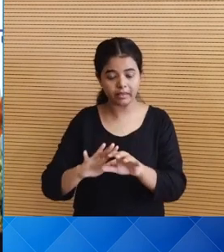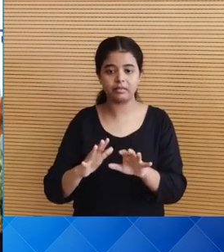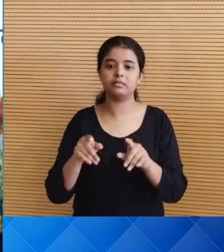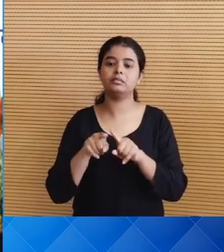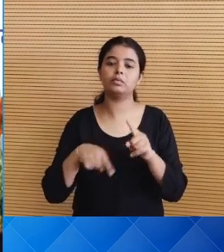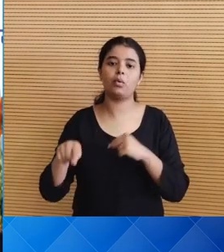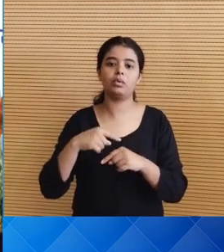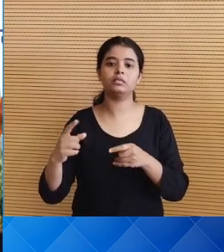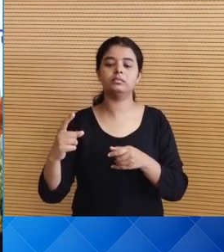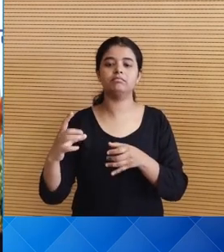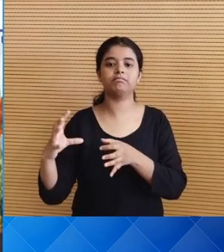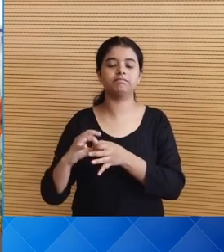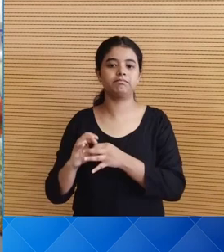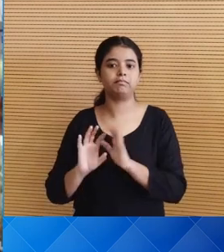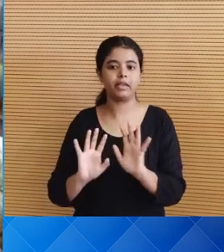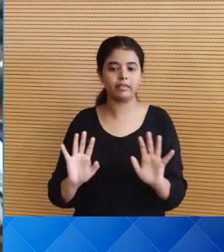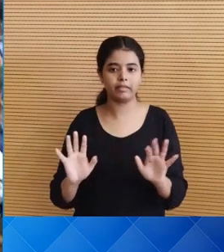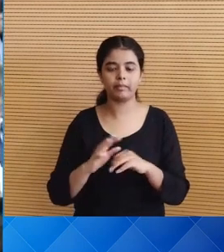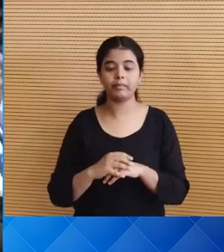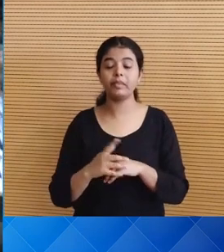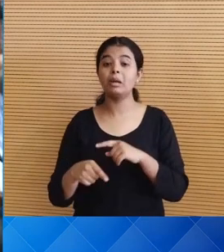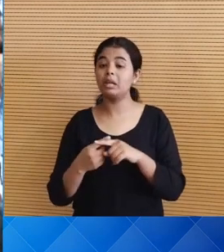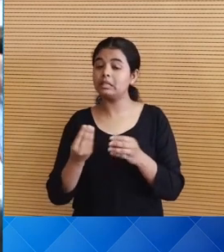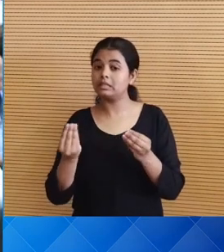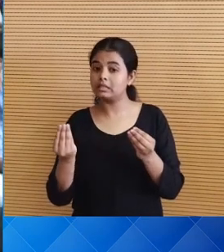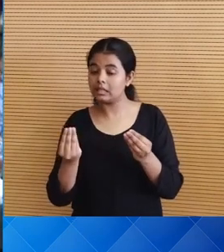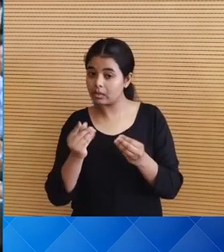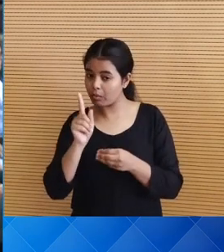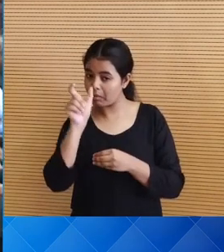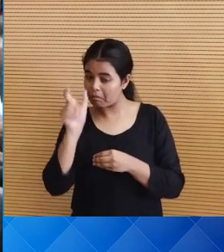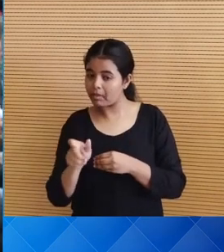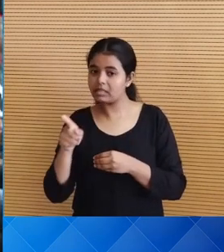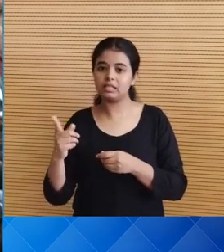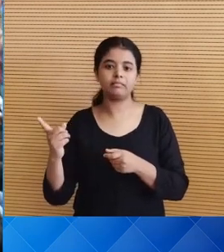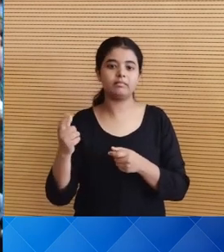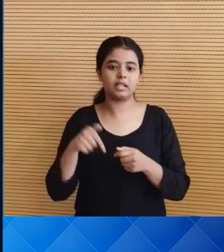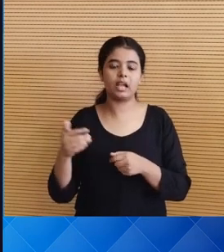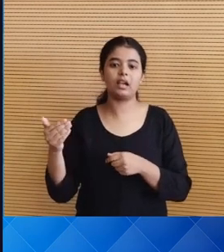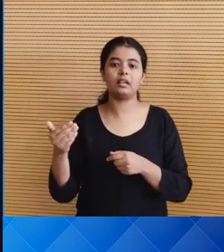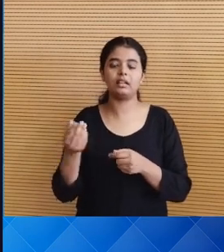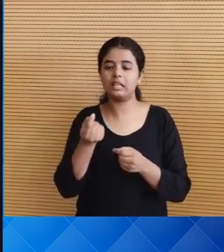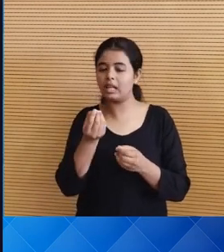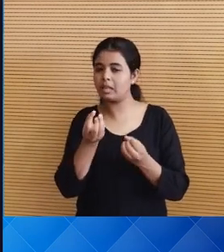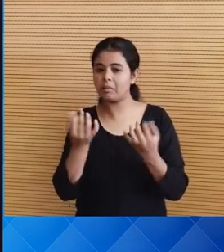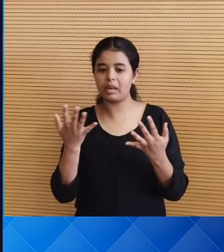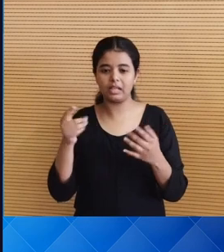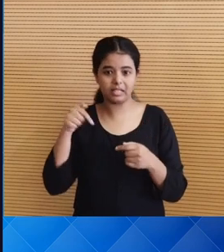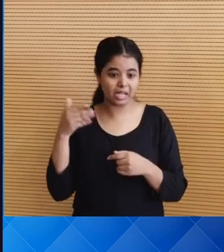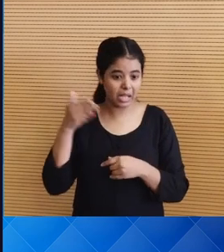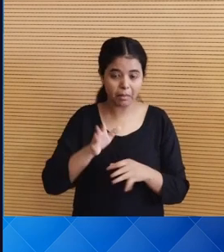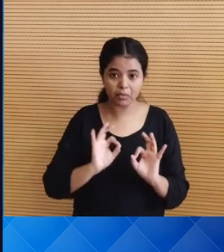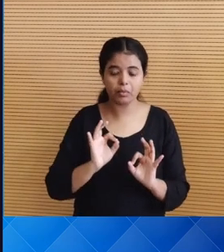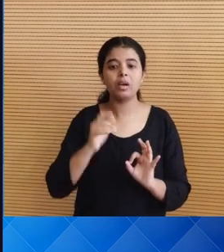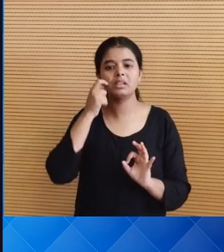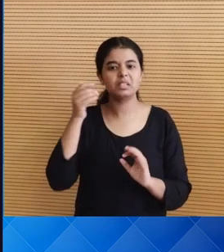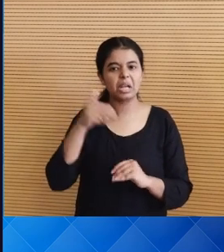हमारे माननीय मेंबर्स ऑफ स्टीयरिंग कमेटी जो हमें आज ज्वाइन नहीं कर पाए हैं वो भी, और मैंडेट ग्रुप के मेंबर्स भी ऑनलाइन जुड़े हुए हैं. आप सबका